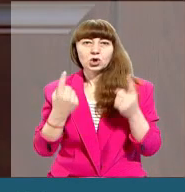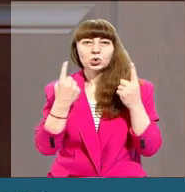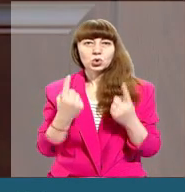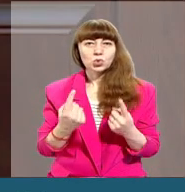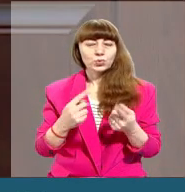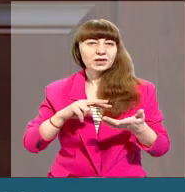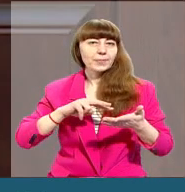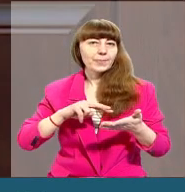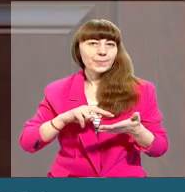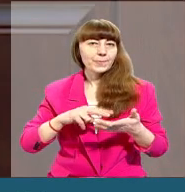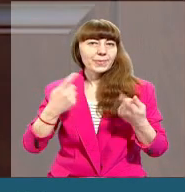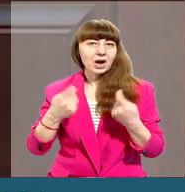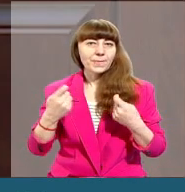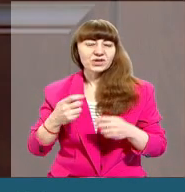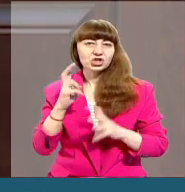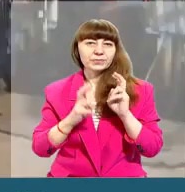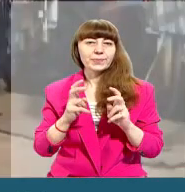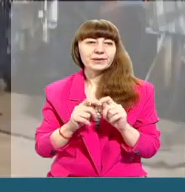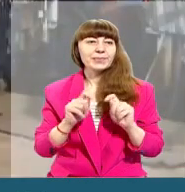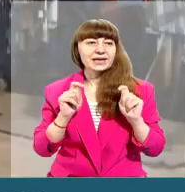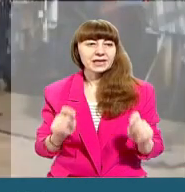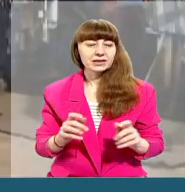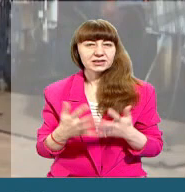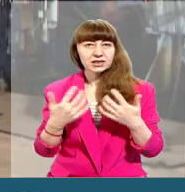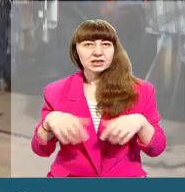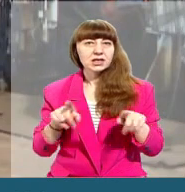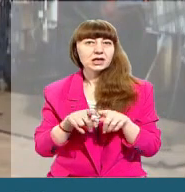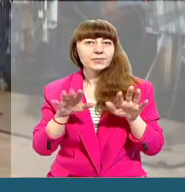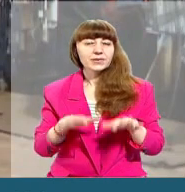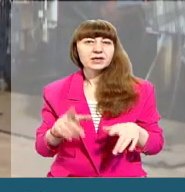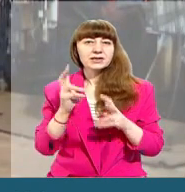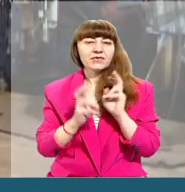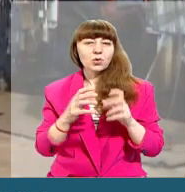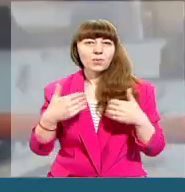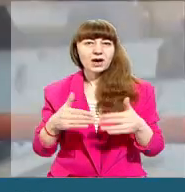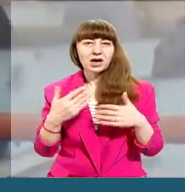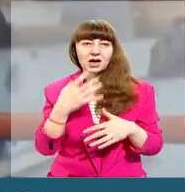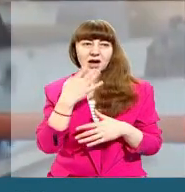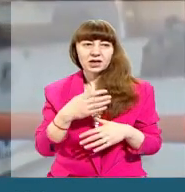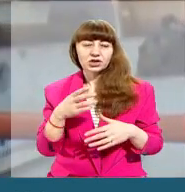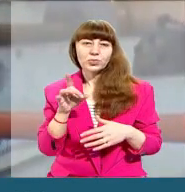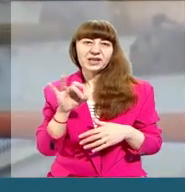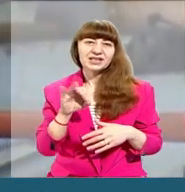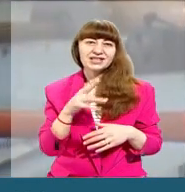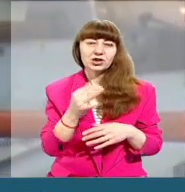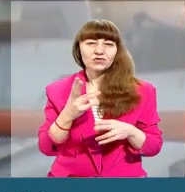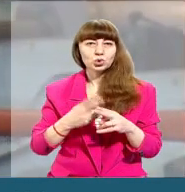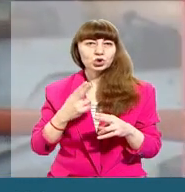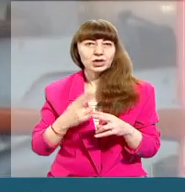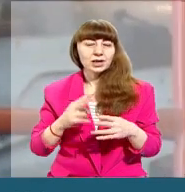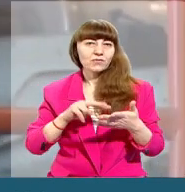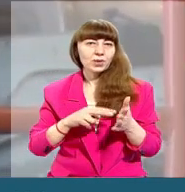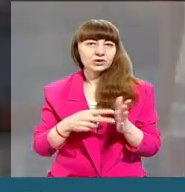крупных промышленных предприятий. Среди таких объектов завод по производству горячебрикетированного железа.